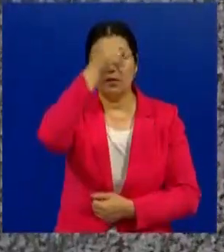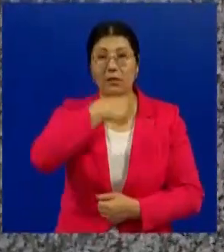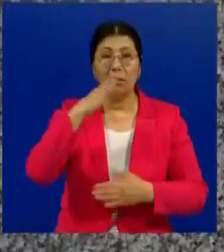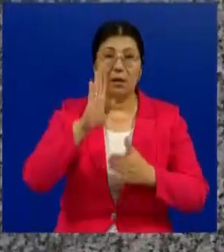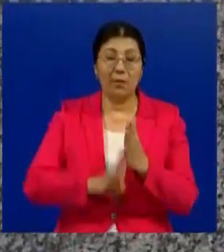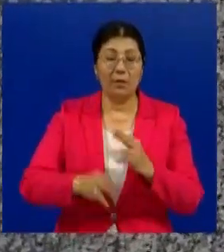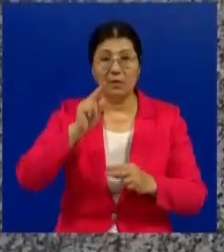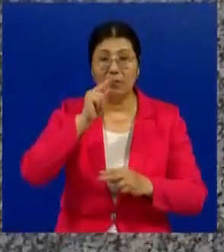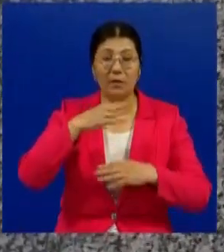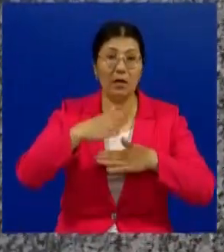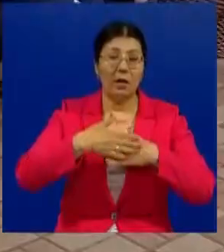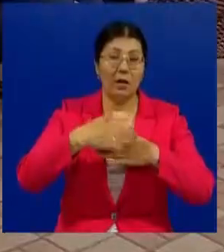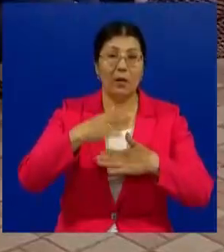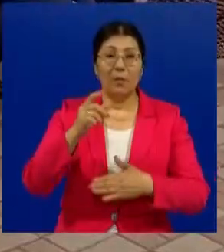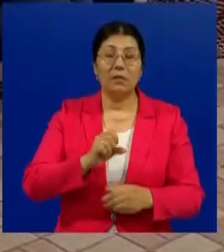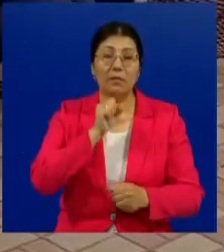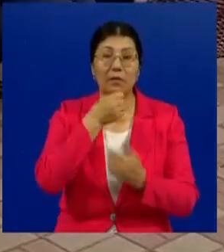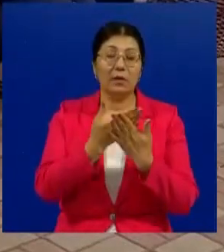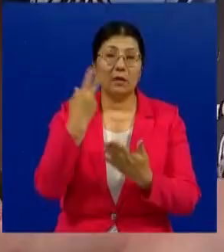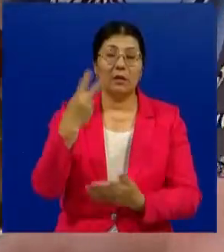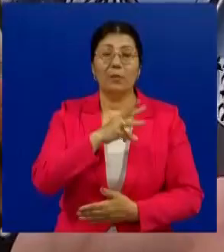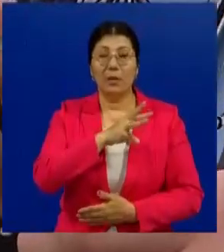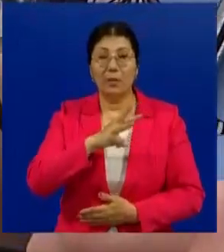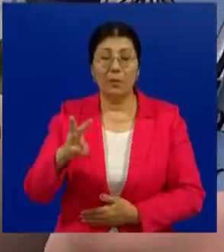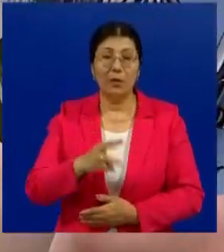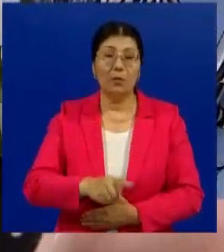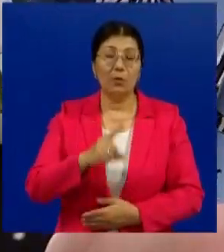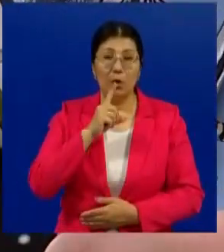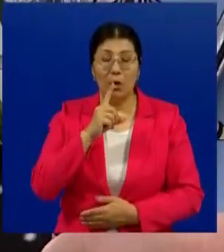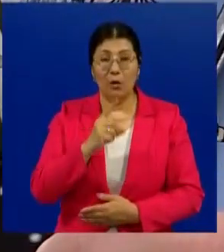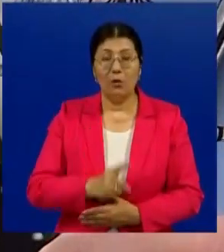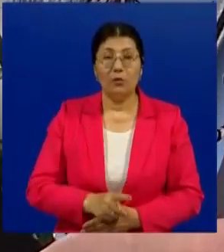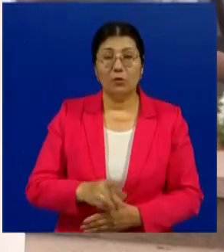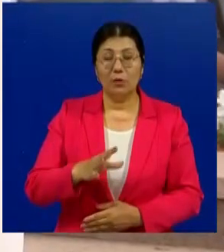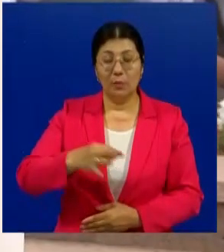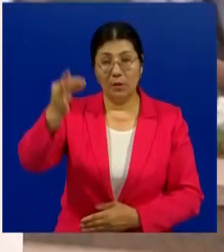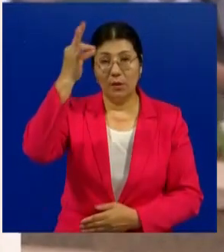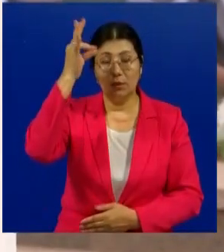жазықсыз қудаланып құрбан болған ата бабаларын бір минут үнсіз тұрып еске алып құран бағыштады.